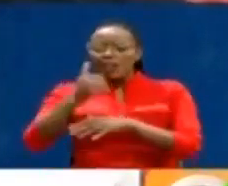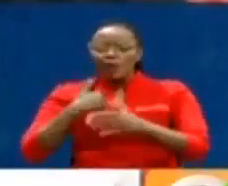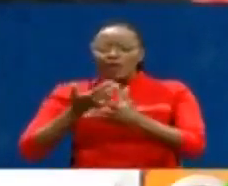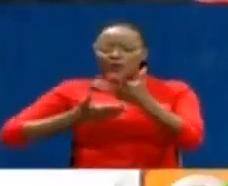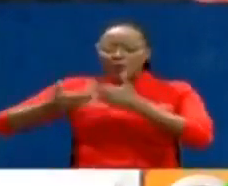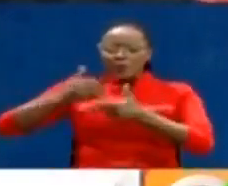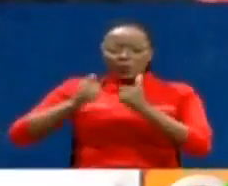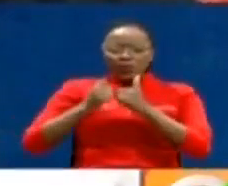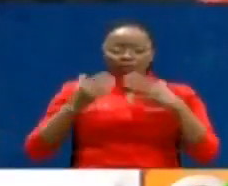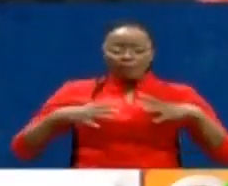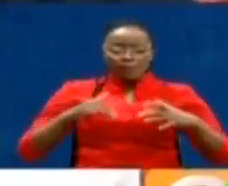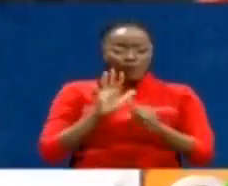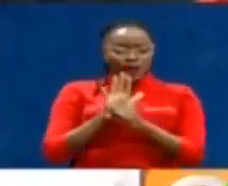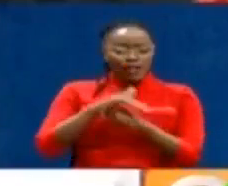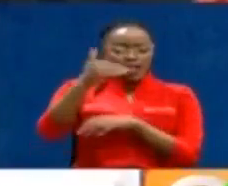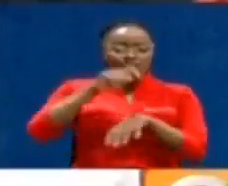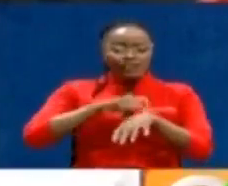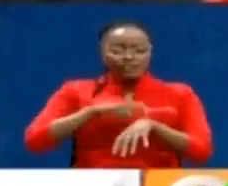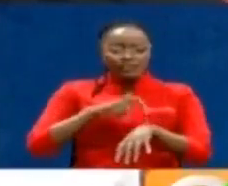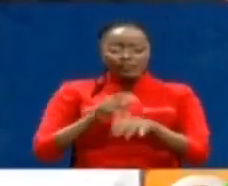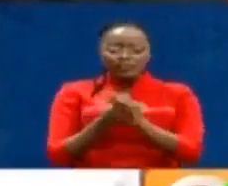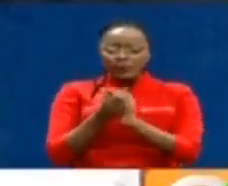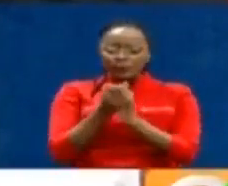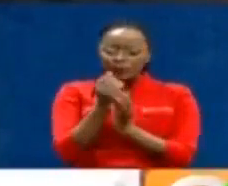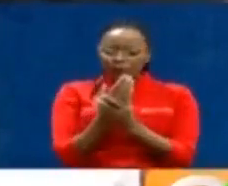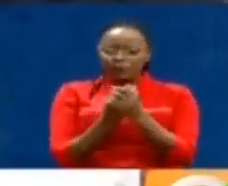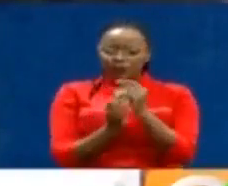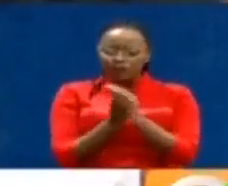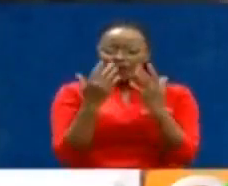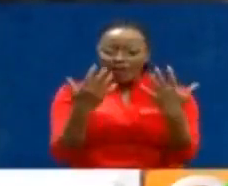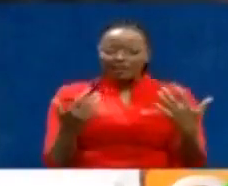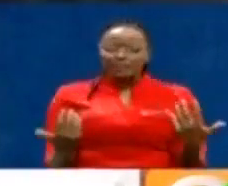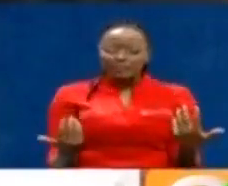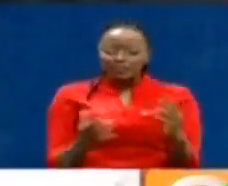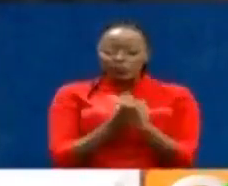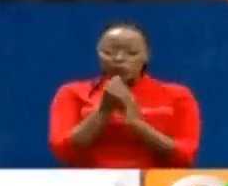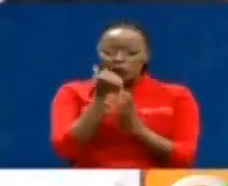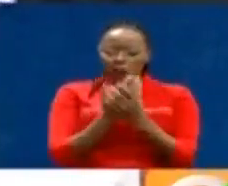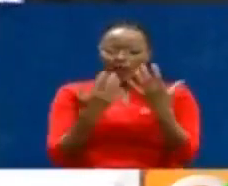unatangamana na watu wengi, kila saa unatakasa mikono yako ama una osha mikono yako na sabuni.